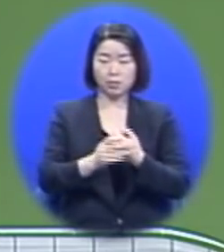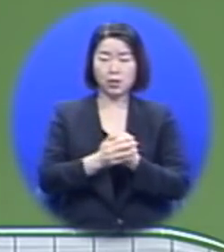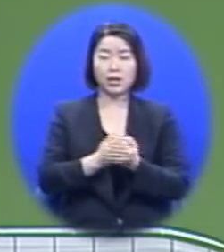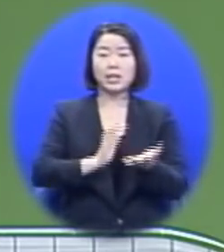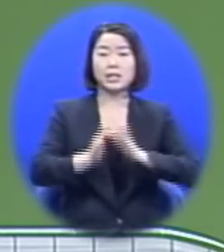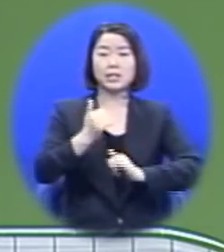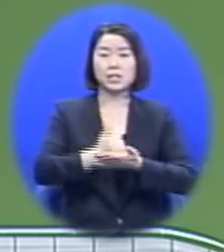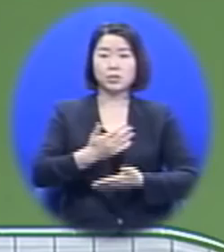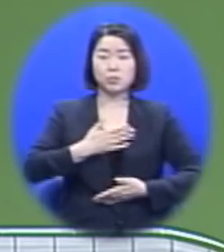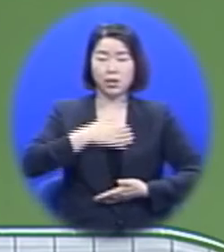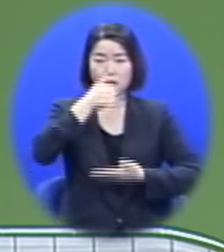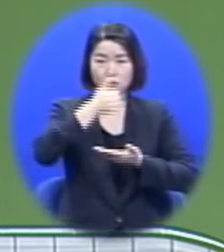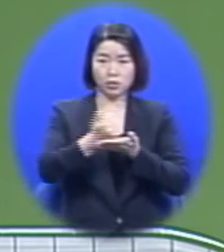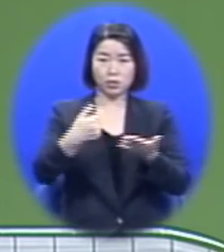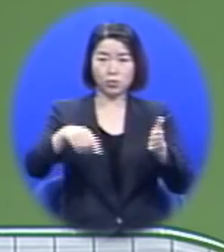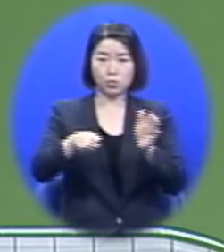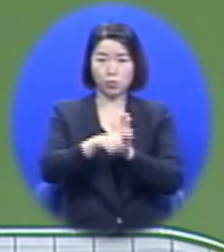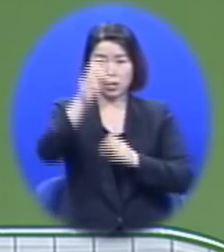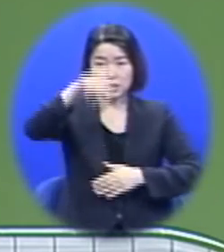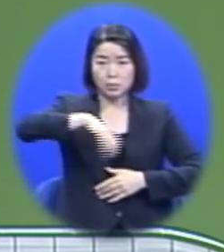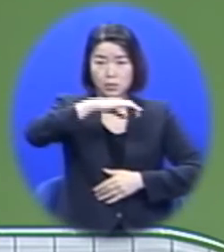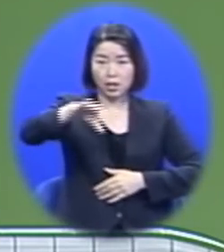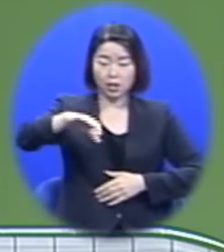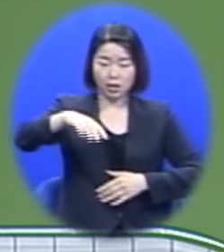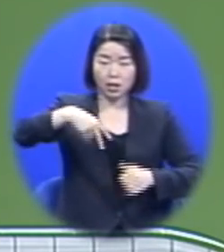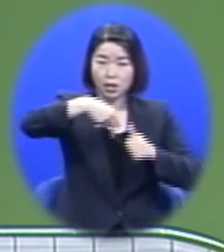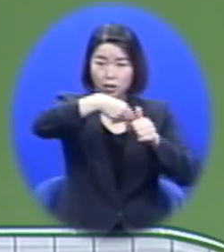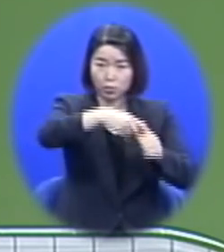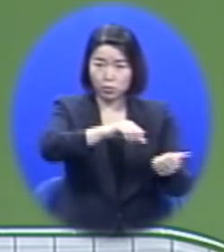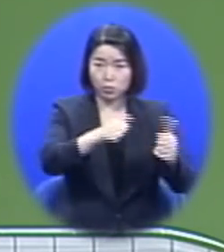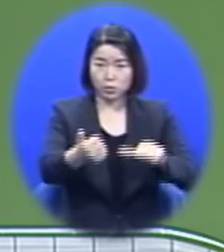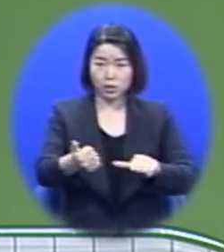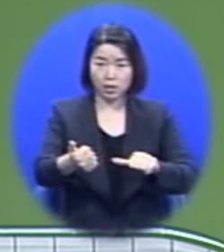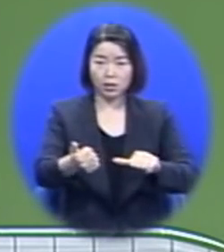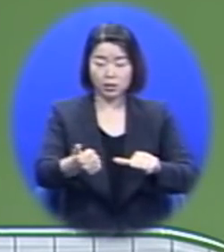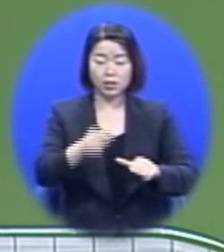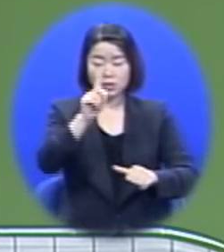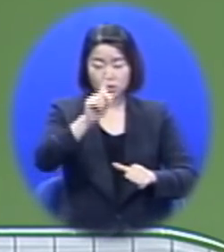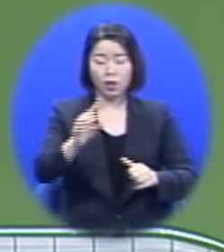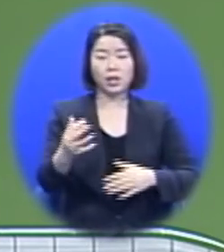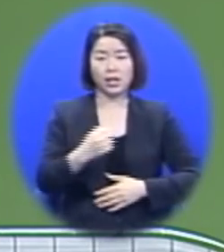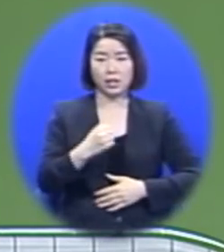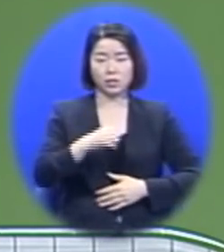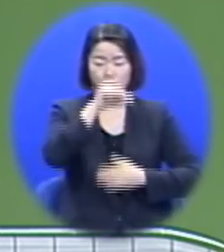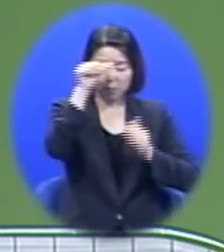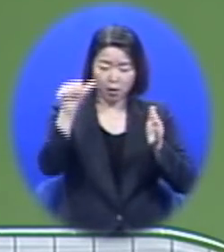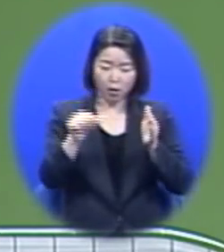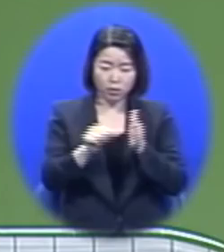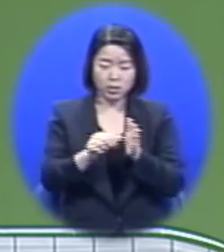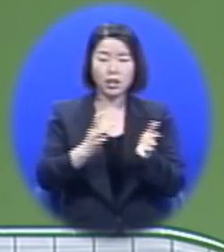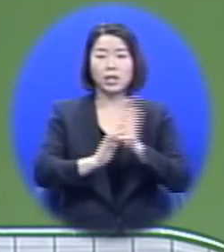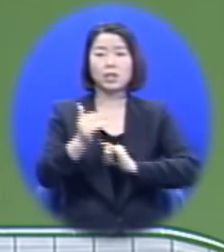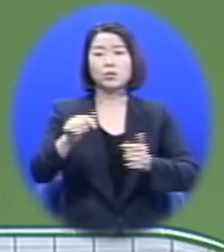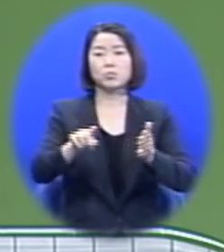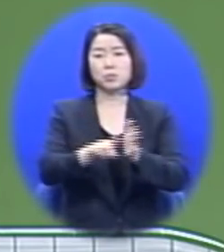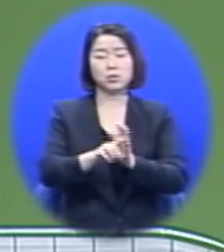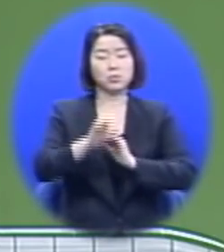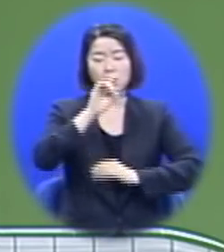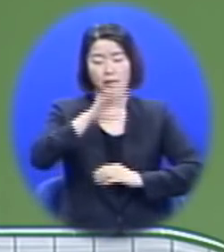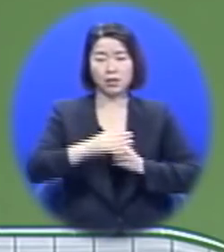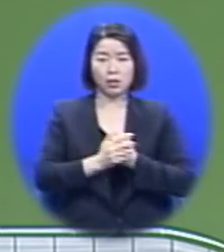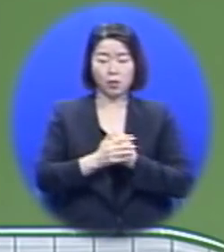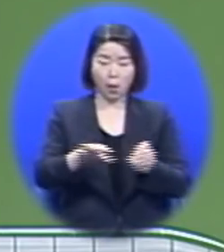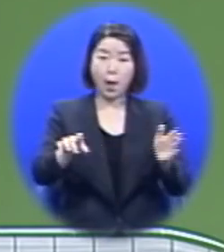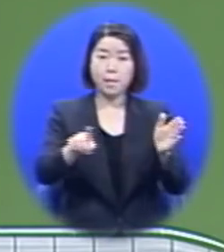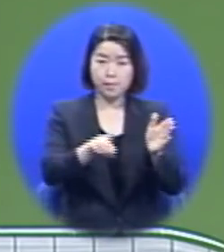십자가에 달려 죽으셨다는 이런 믿음 하나 가지고 평생 예수 믿으시려고 하시면 안 된다는 겁니다.